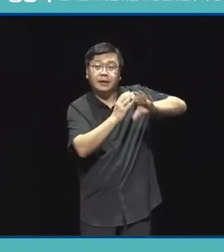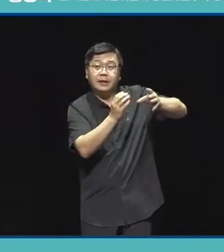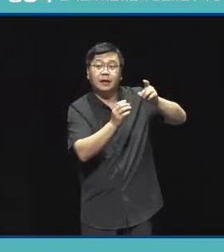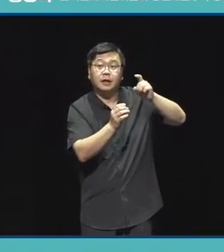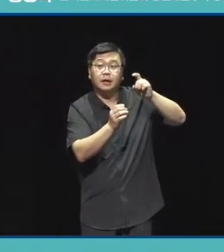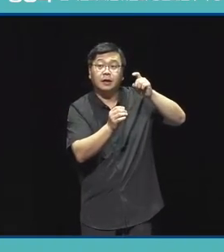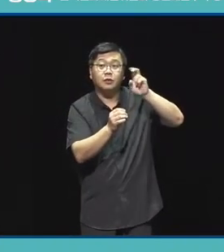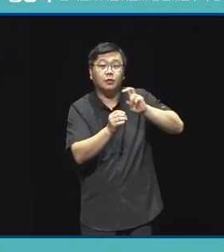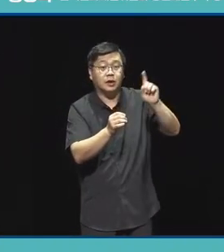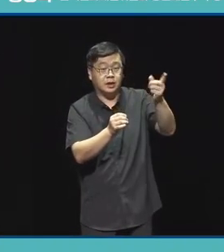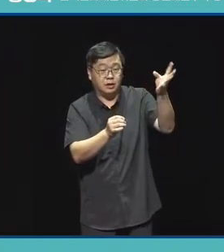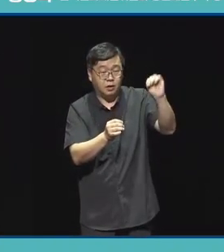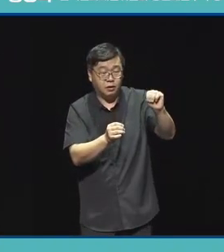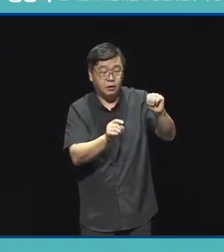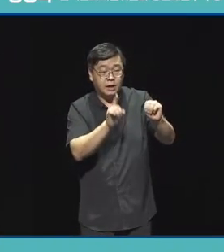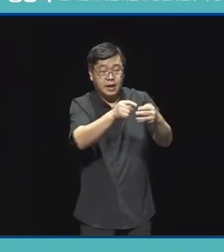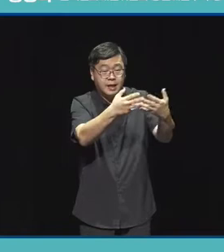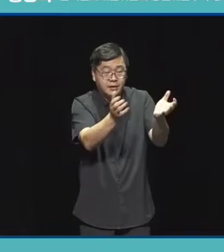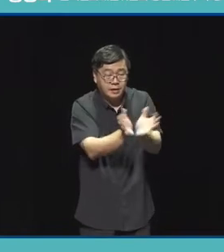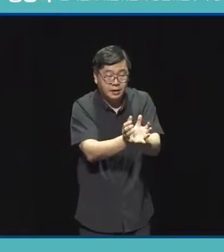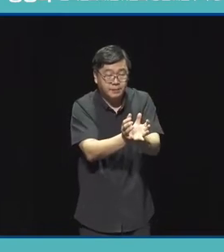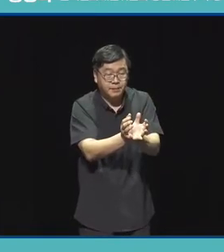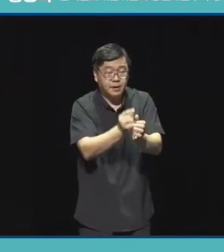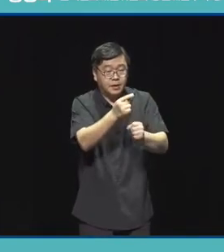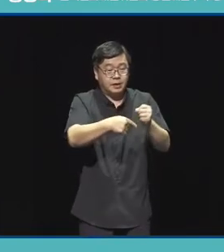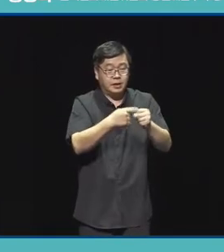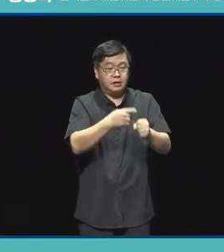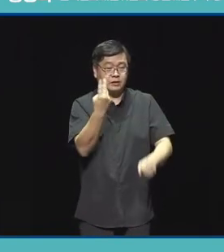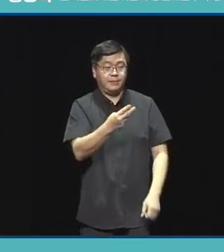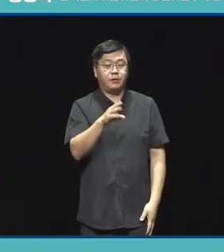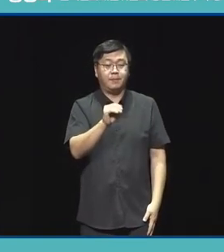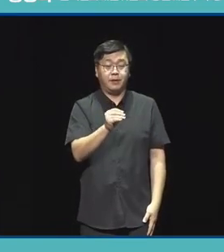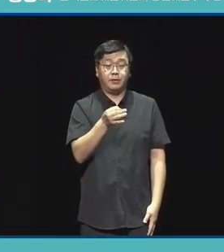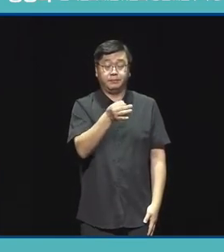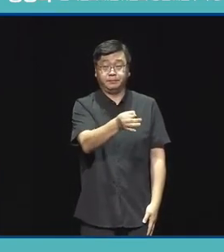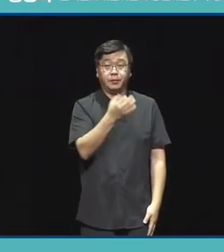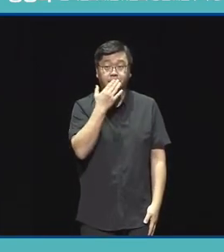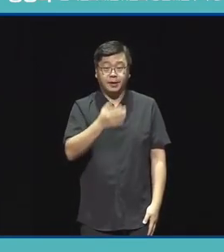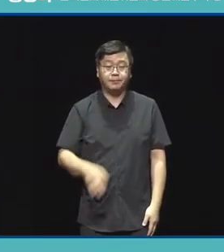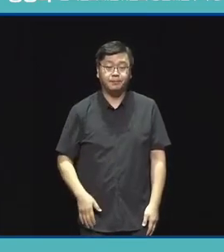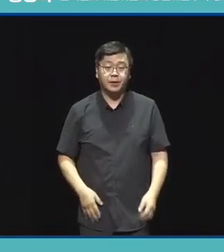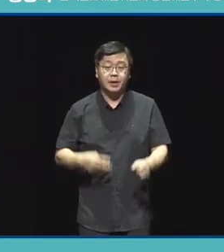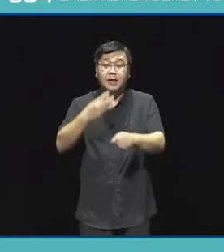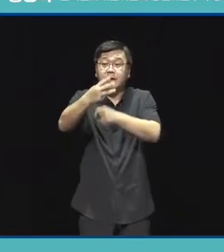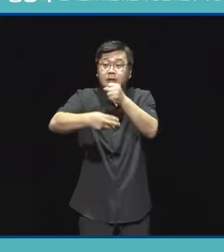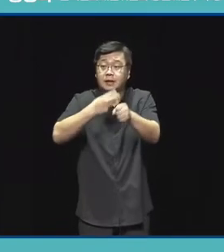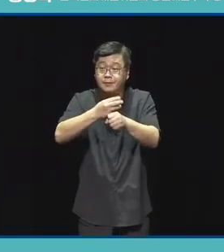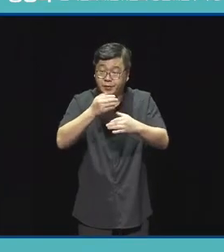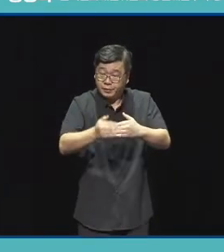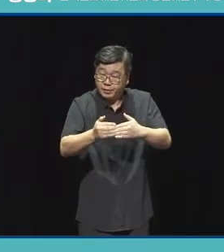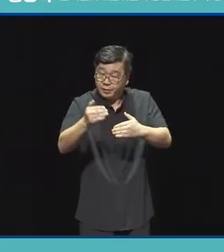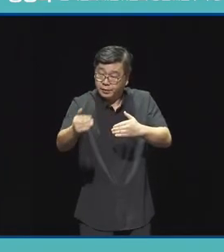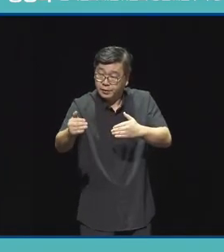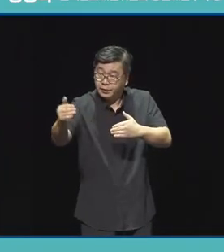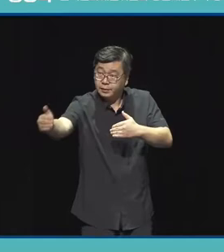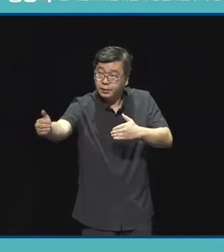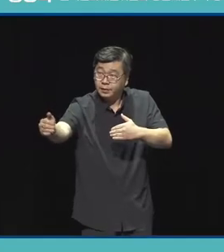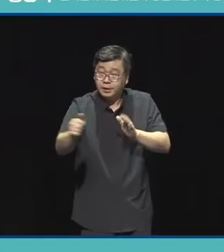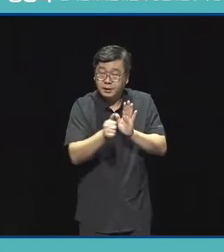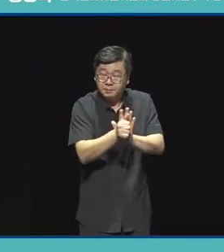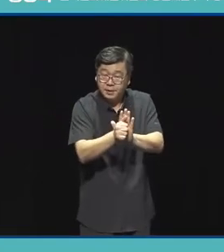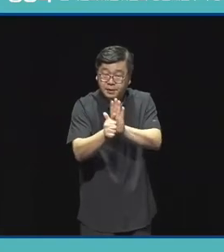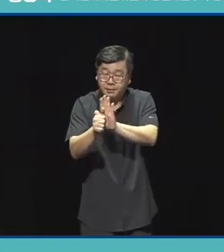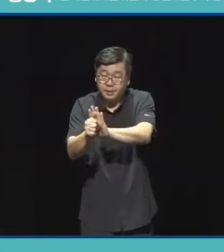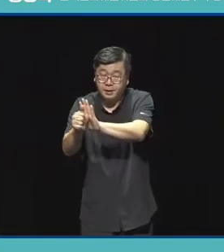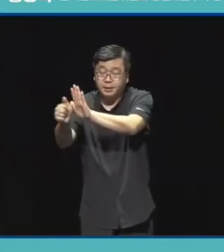규모는 연간 최대 3천만원 되겠습니다 본사업들은 단연간 형태로 지원이 되기 때문에